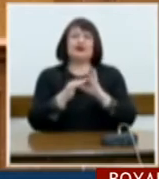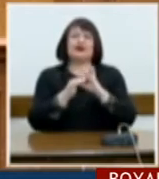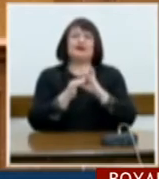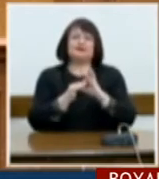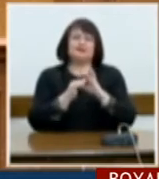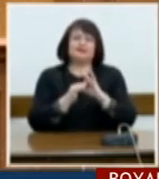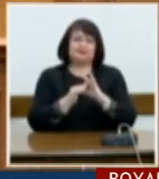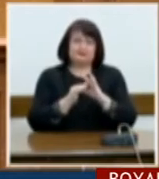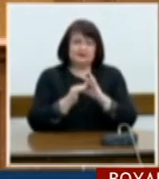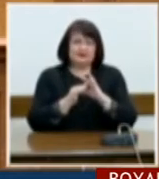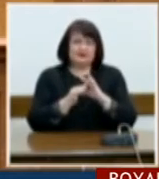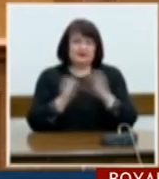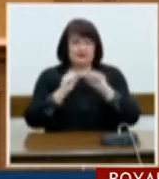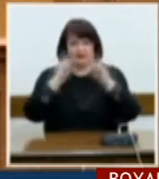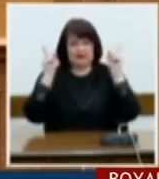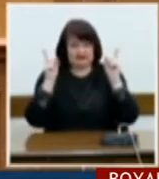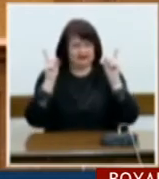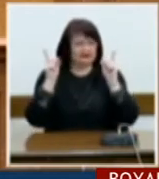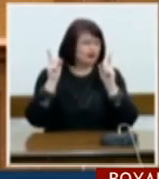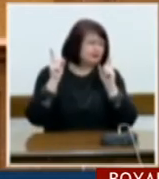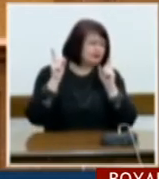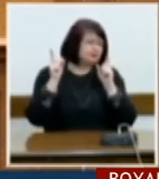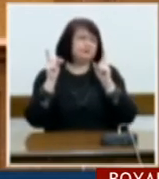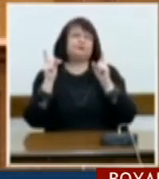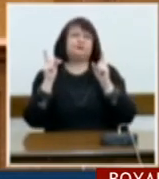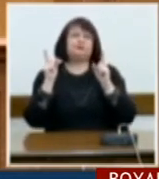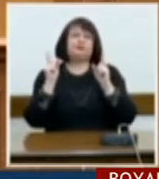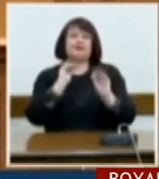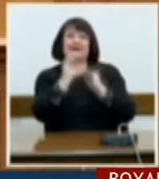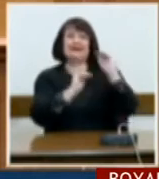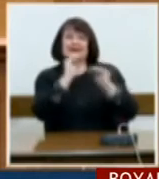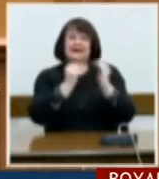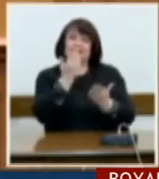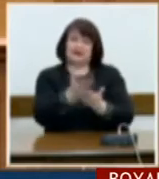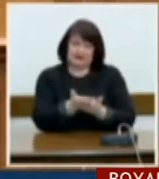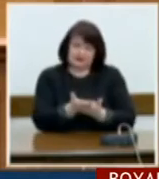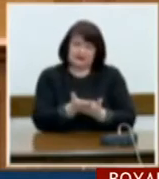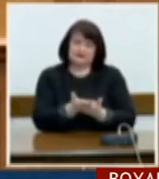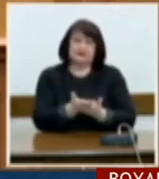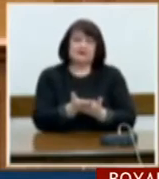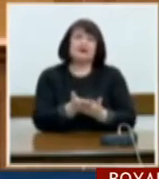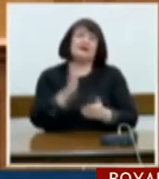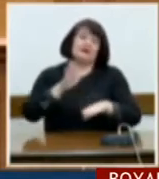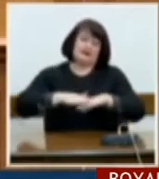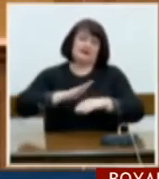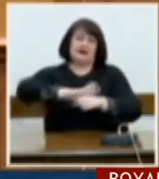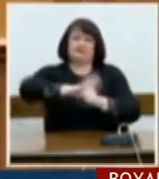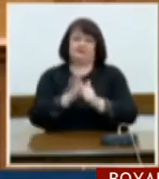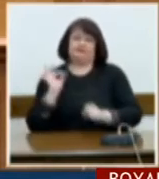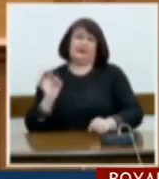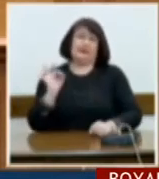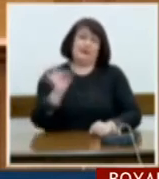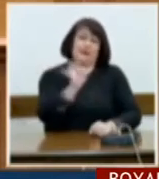μια πρωτοφανής διαταραχή στη ζήτηση την οποία προκάλεσε η πανδημία, αλλά και σε μια